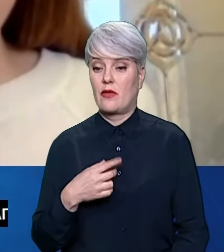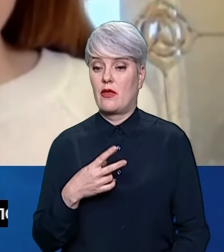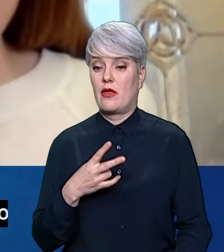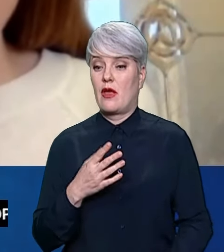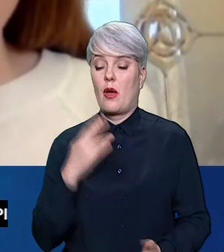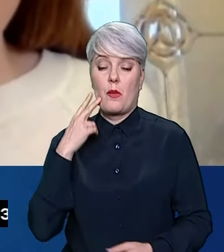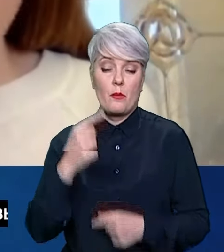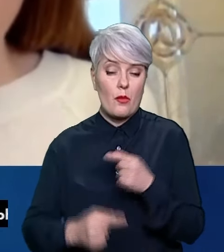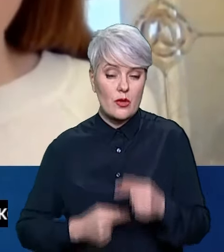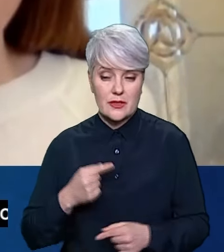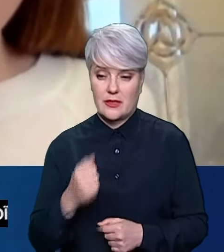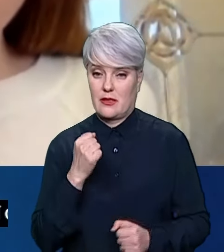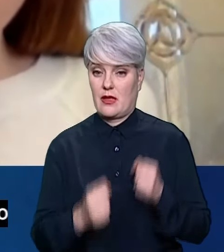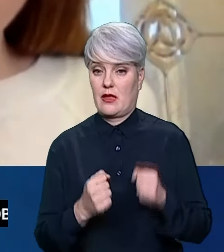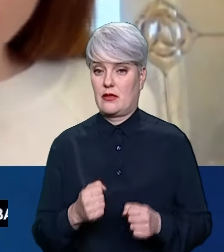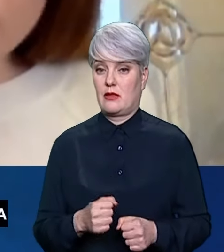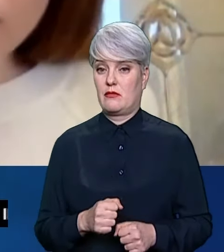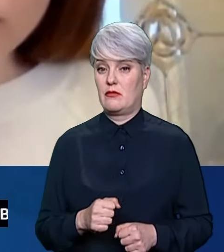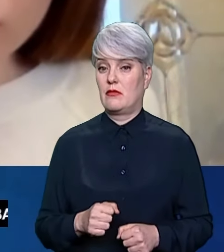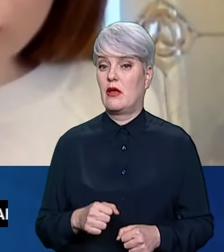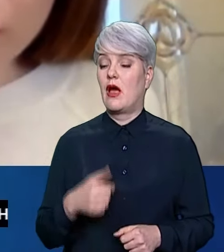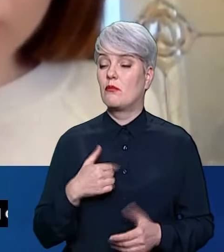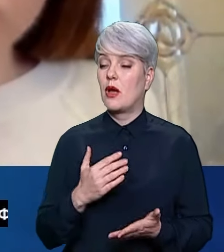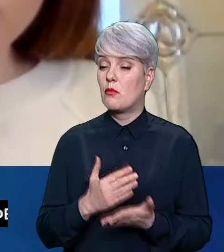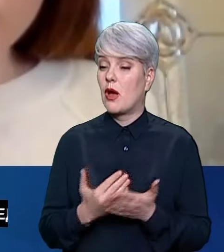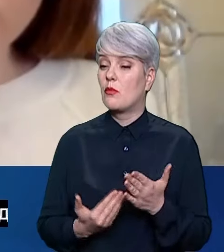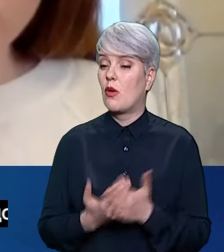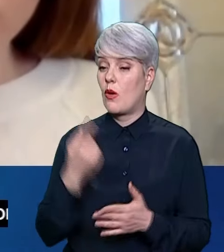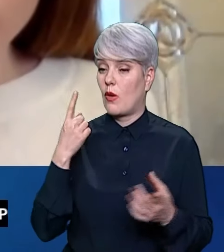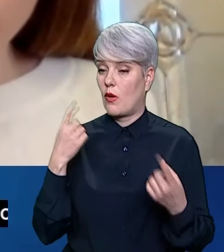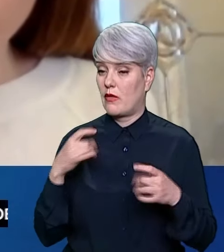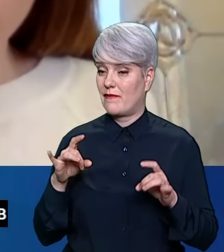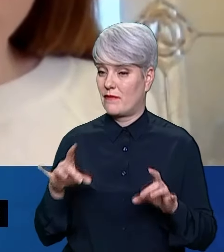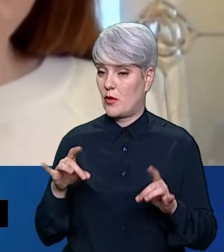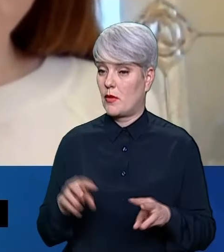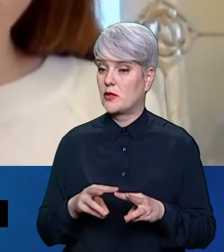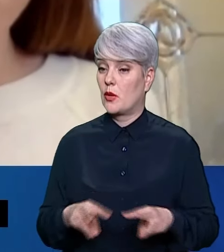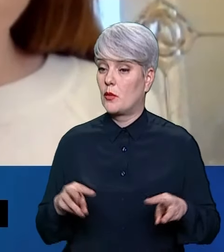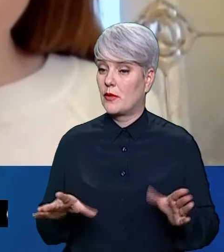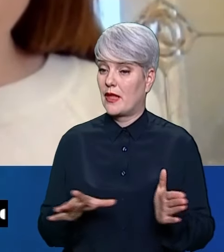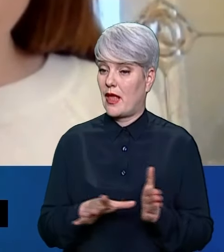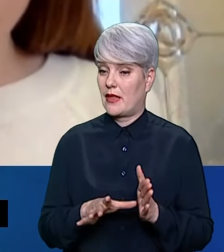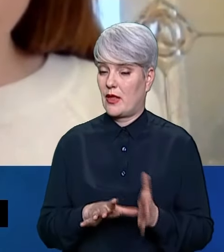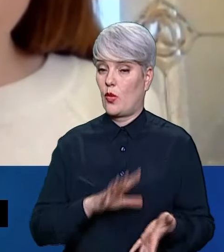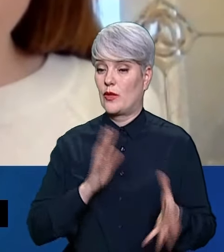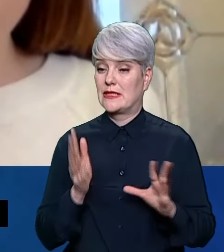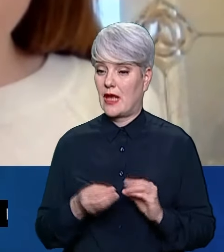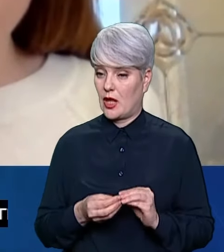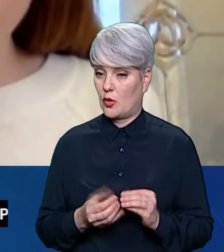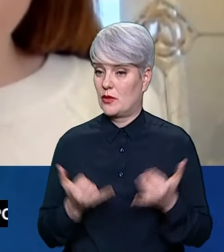знаходяться під постійними атаками. І ми маємо актуальну інформацію від Міненерго про те, що загалом станом